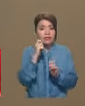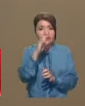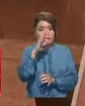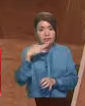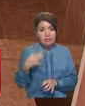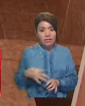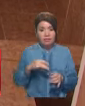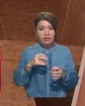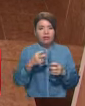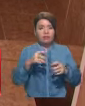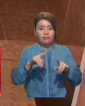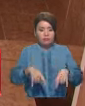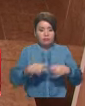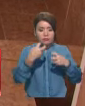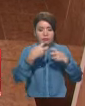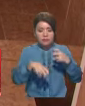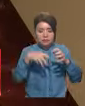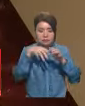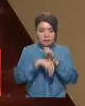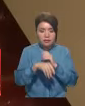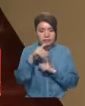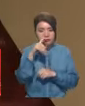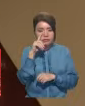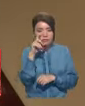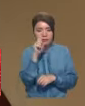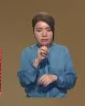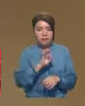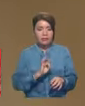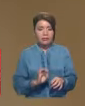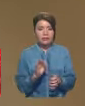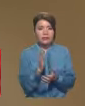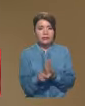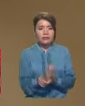порванных брюках, а на нижнем белье она заметила характерные пятна.